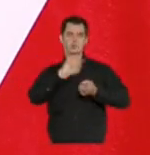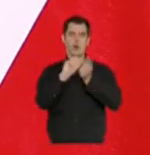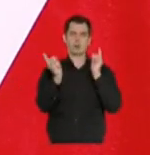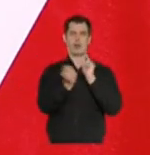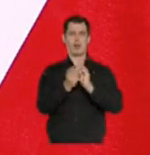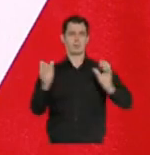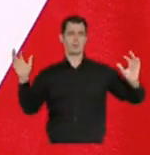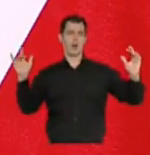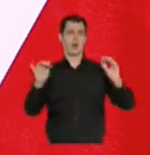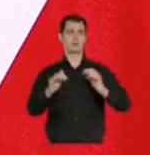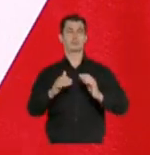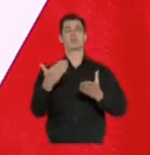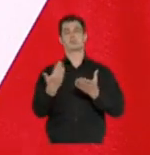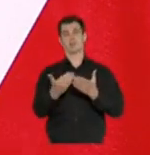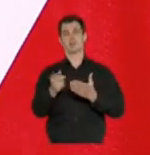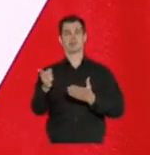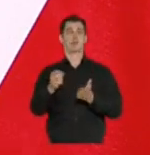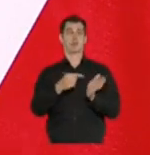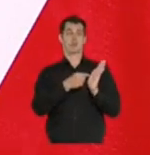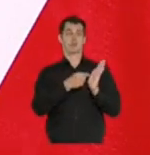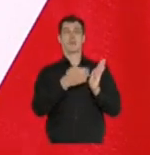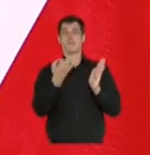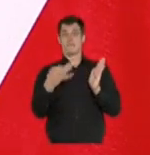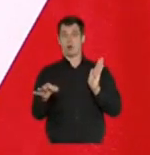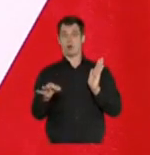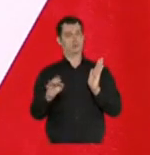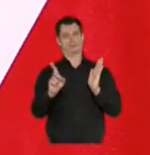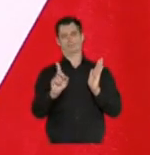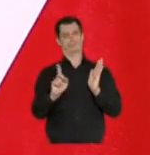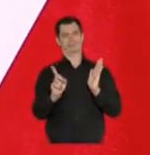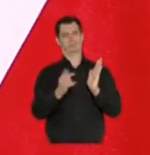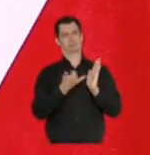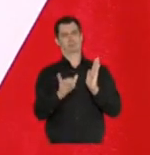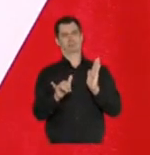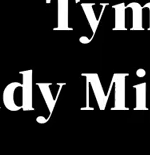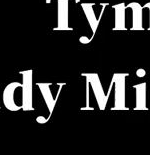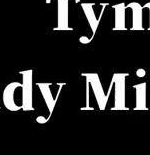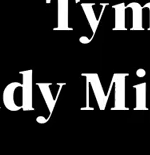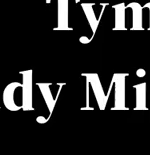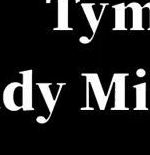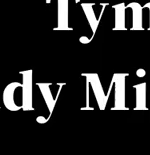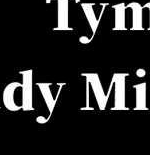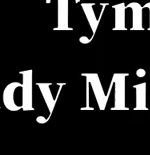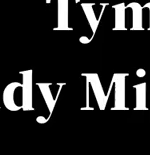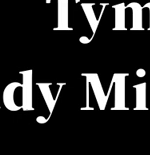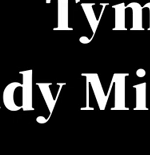Dlatego bulwary zostały usunięte z tej listy. Dziękuję.